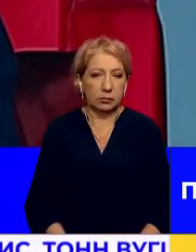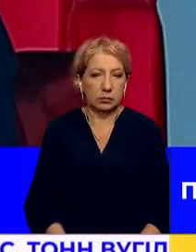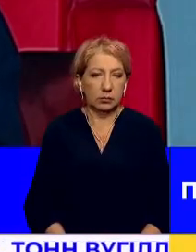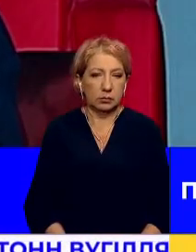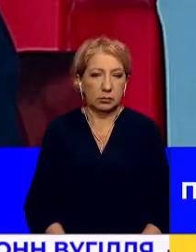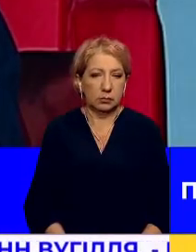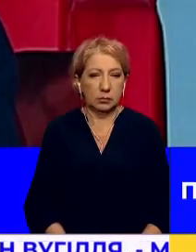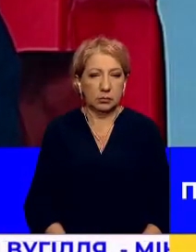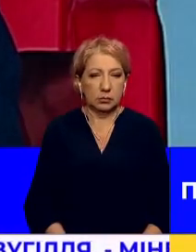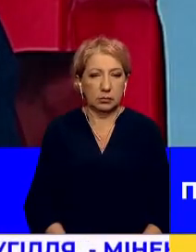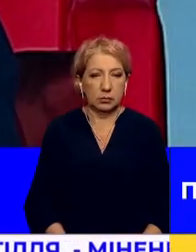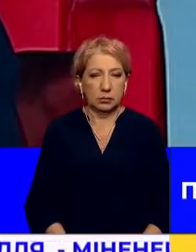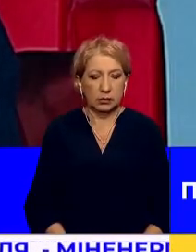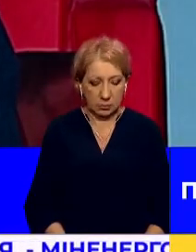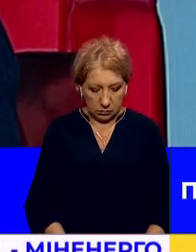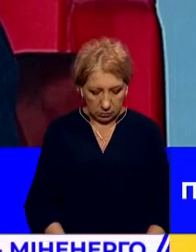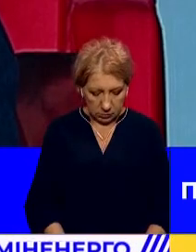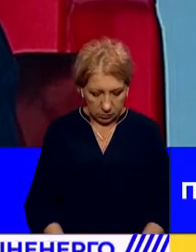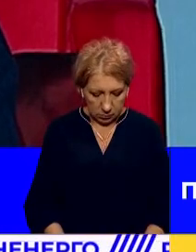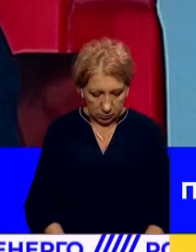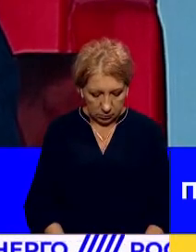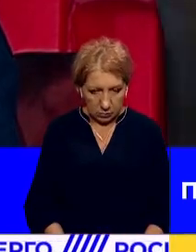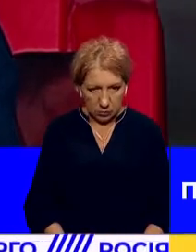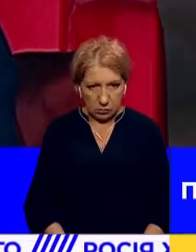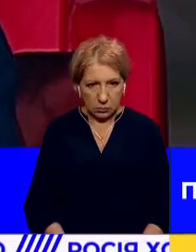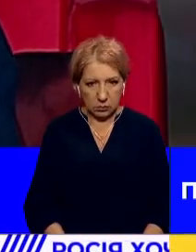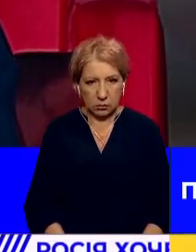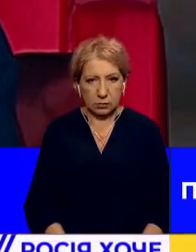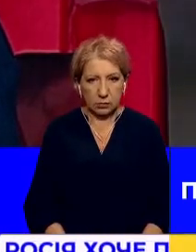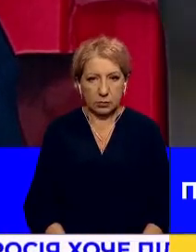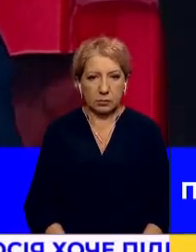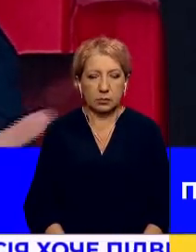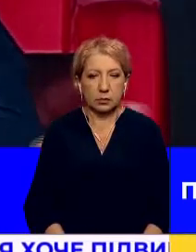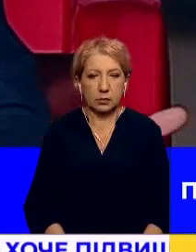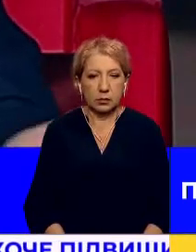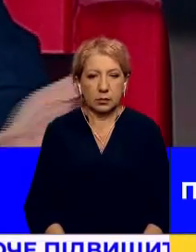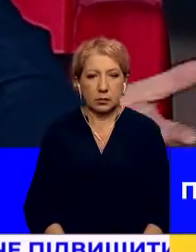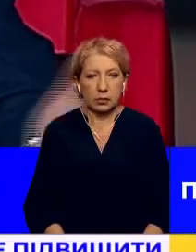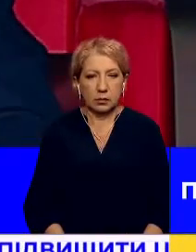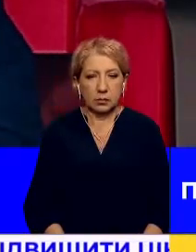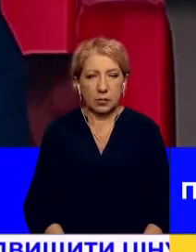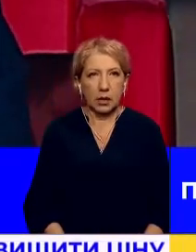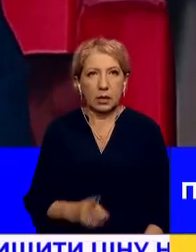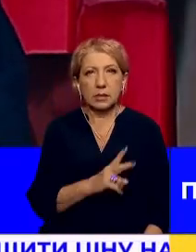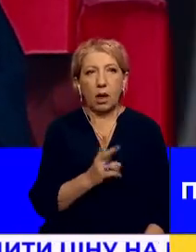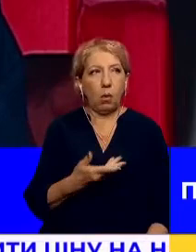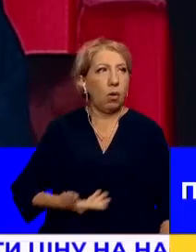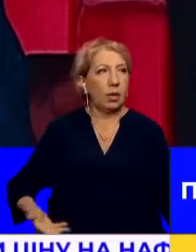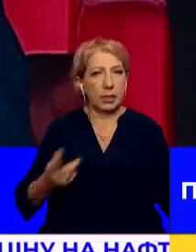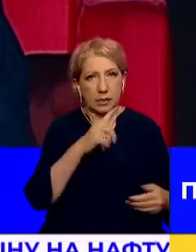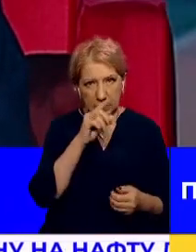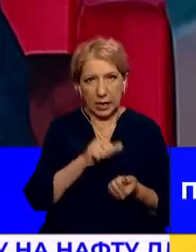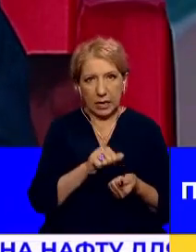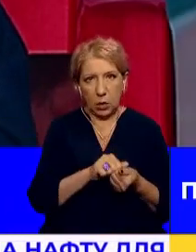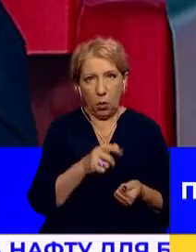говорити потім, ми написали в Службу безпеки, Боже мій, за кого вони сприймають людей? За